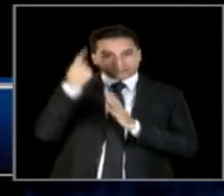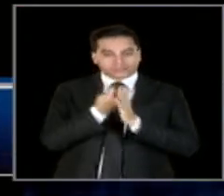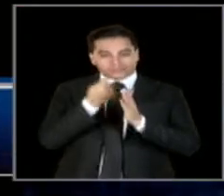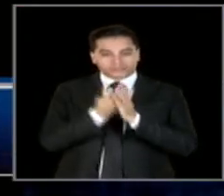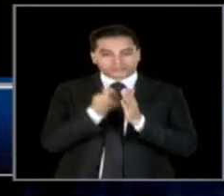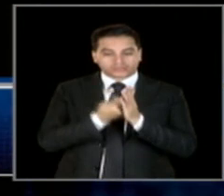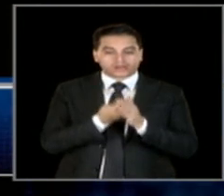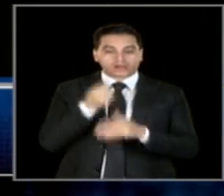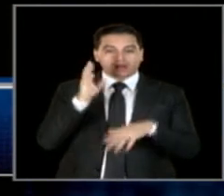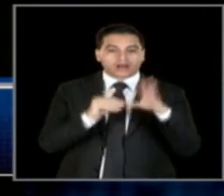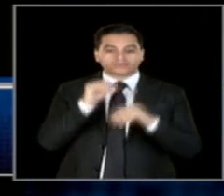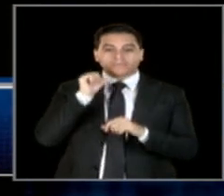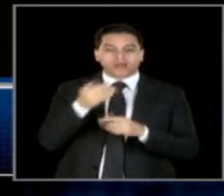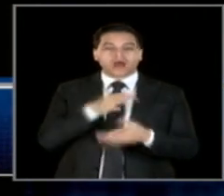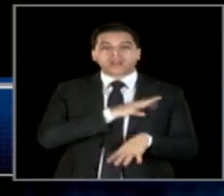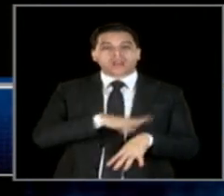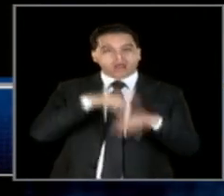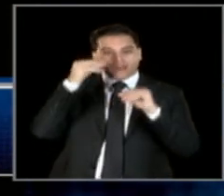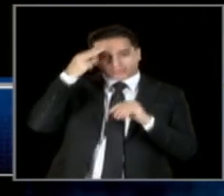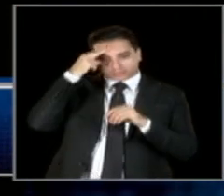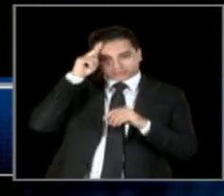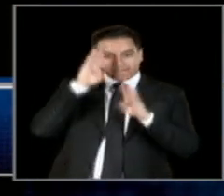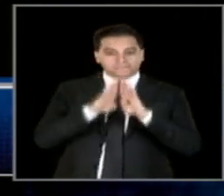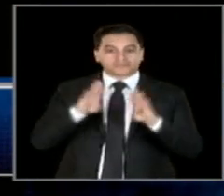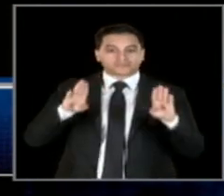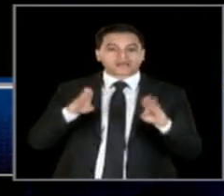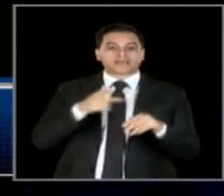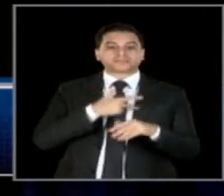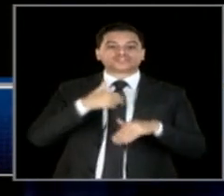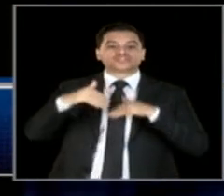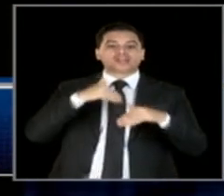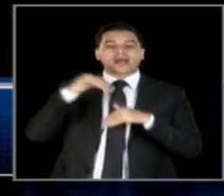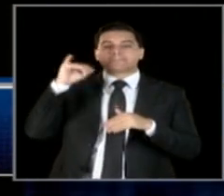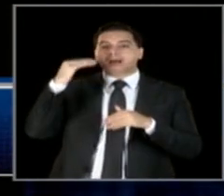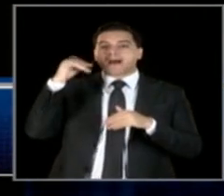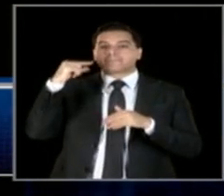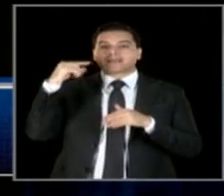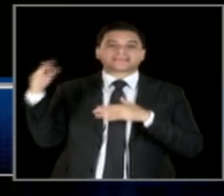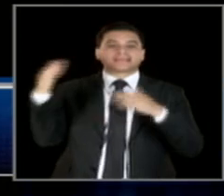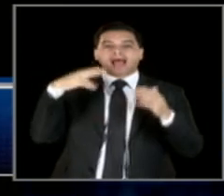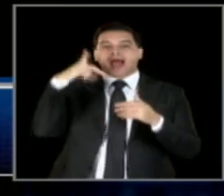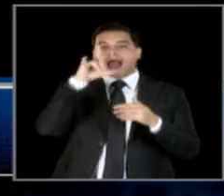من هو السيناريست الراحل مؤلف مسرحية شارع محمد علي؟